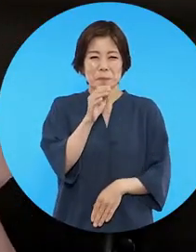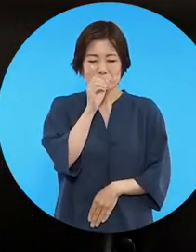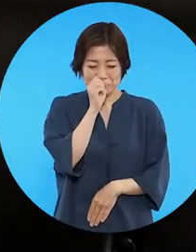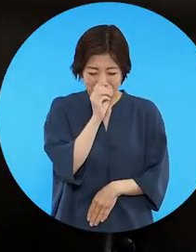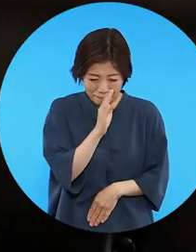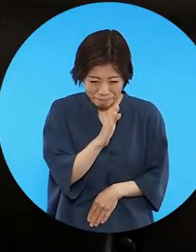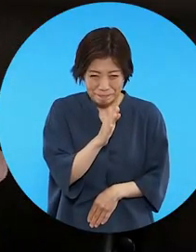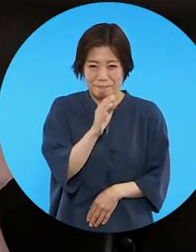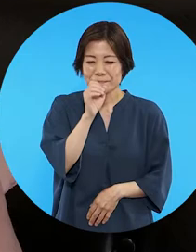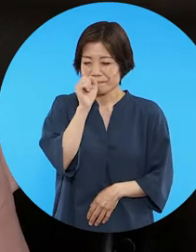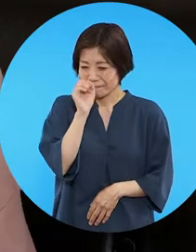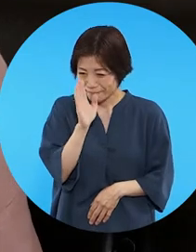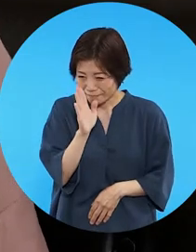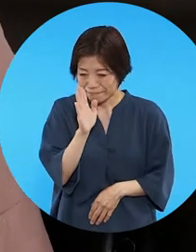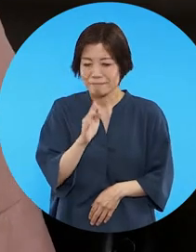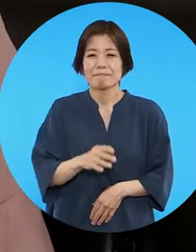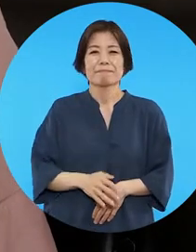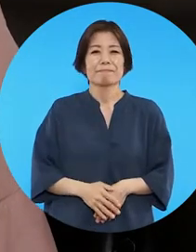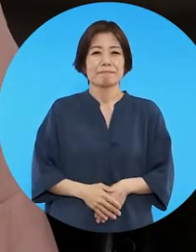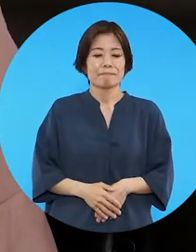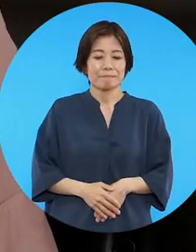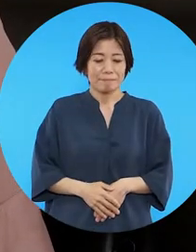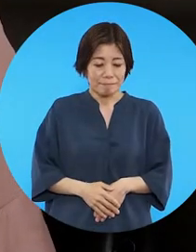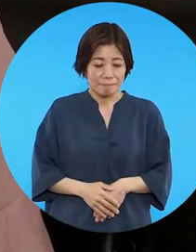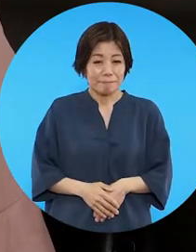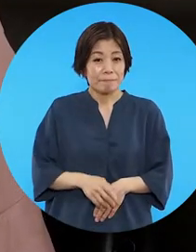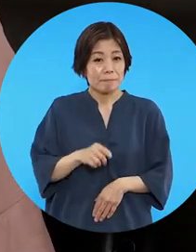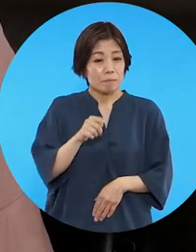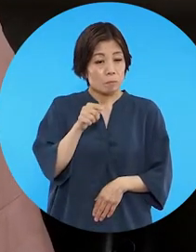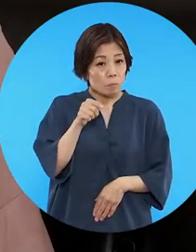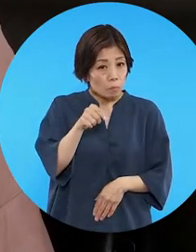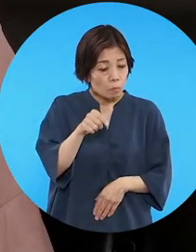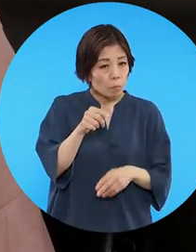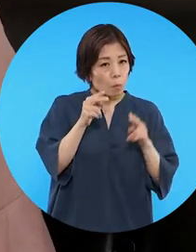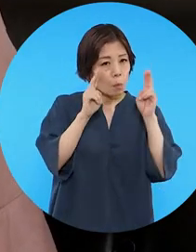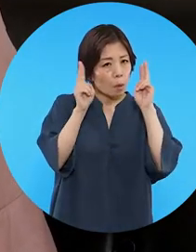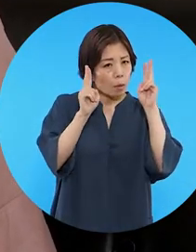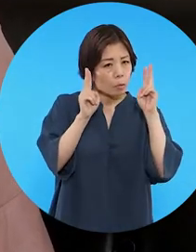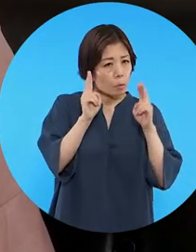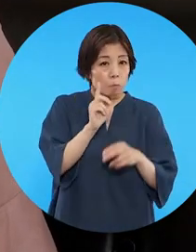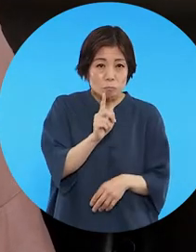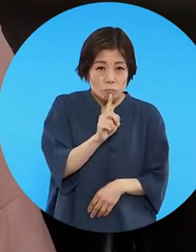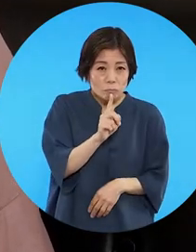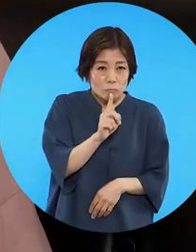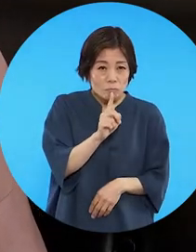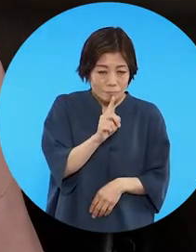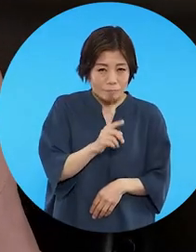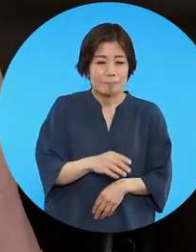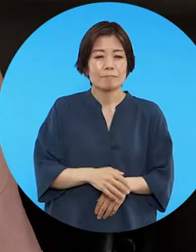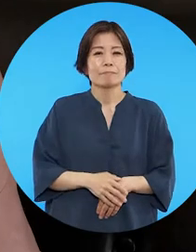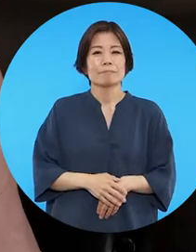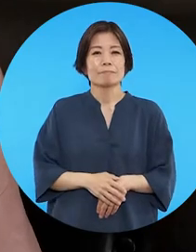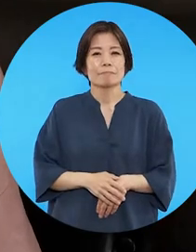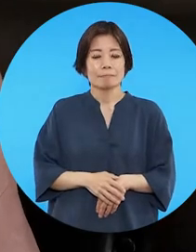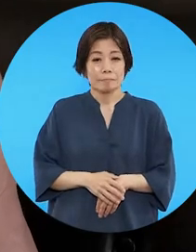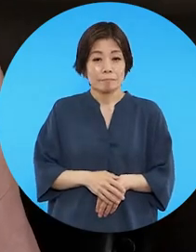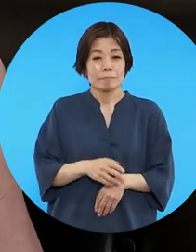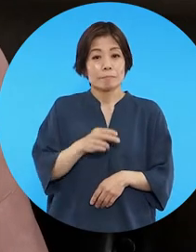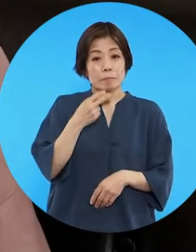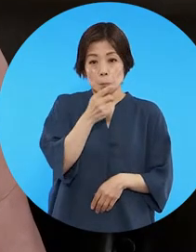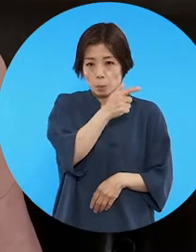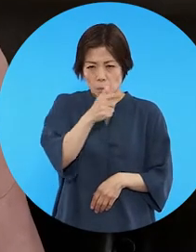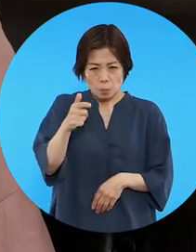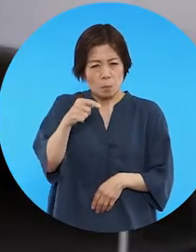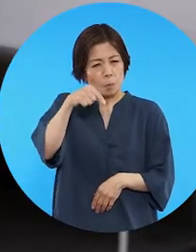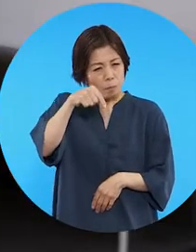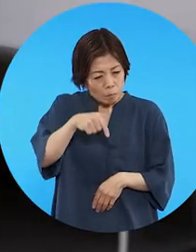今日はよろしくお願いします。 よろしくお願いします。 ではまず最初に株式会社トーレイさんってどういった会社なんですか？ こういう訳あり